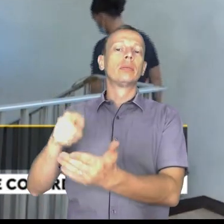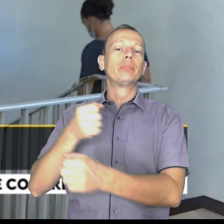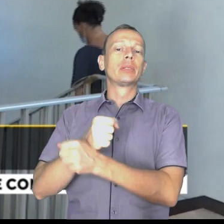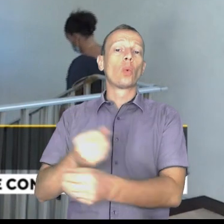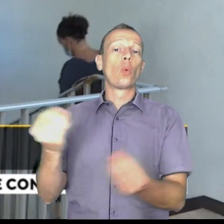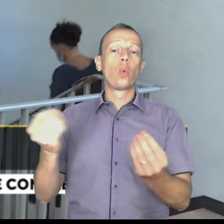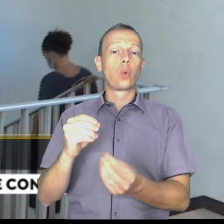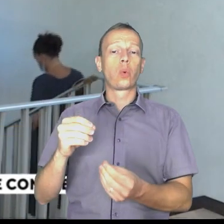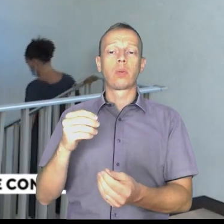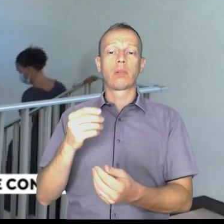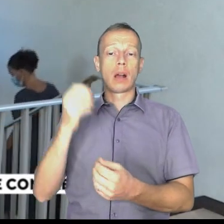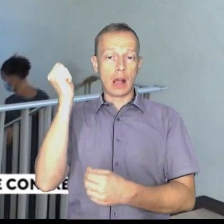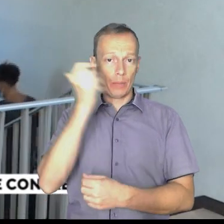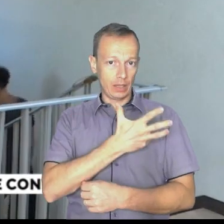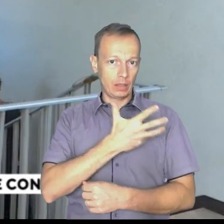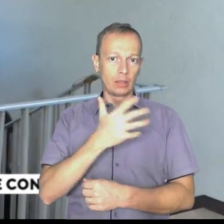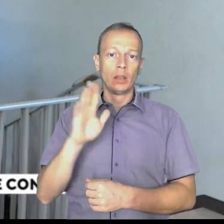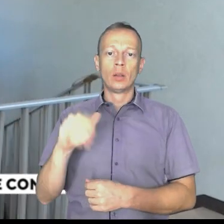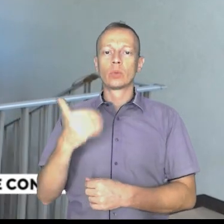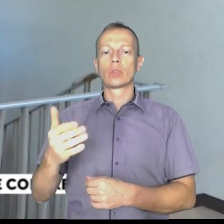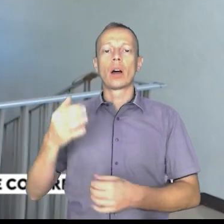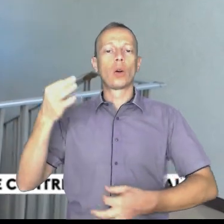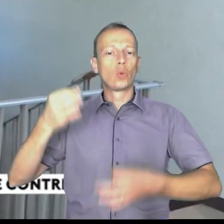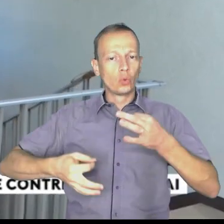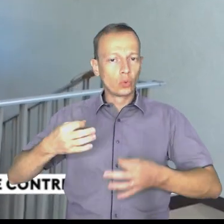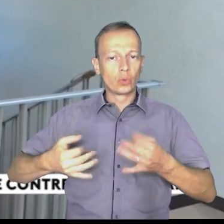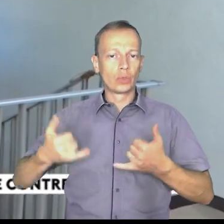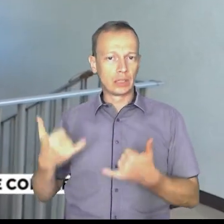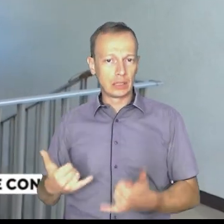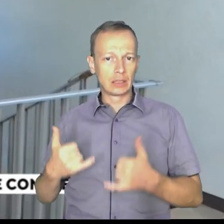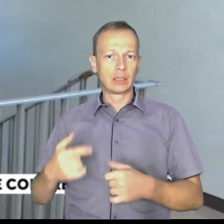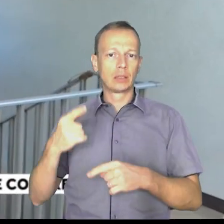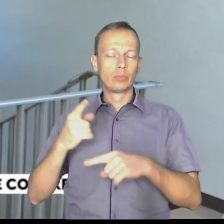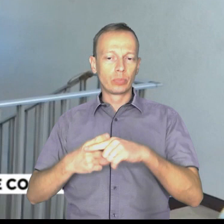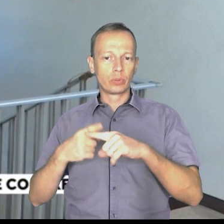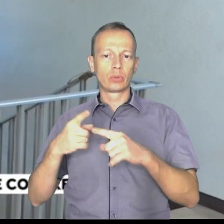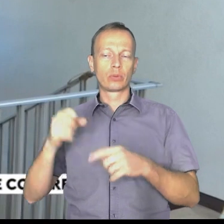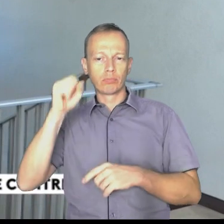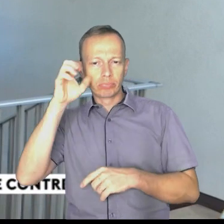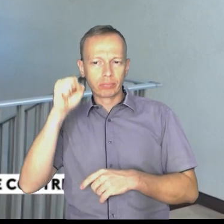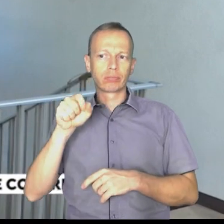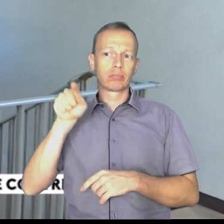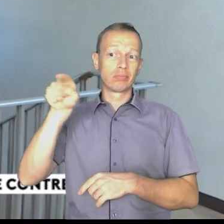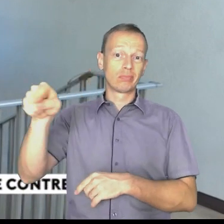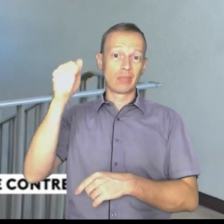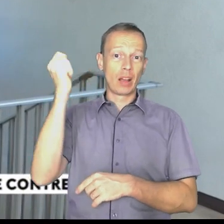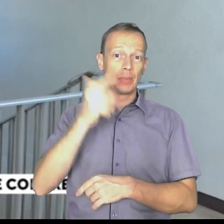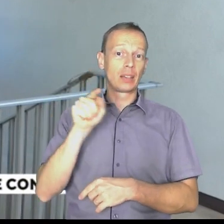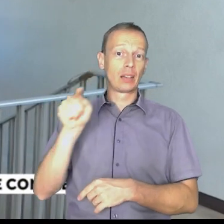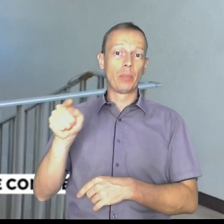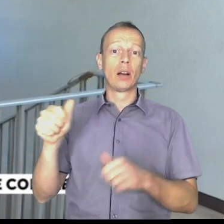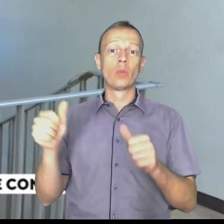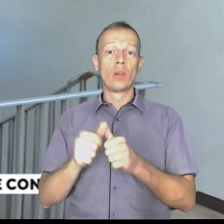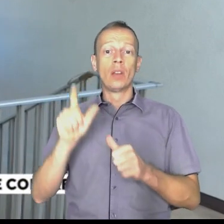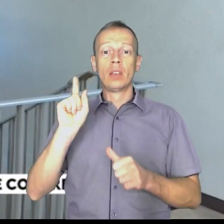le parquet et le juge d'instruction avaient connaissance de cette incarcération. Ils auraient donc dû faire auditionner M. May et le mettre en examen, soit par